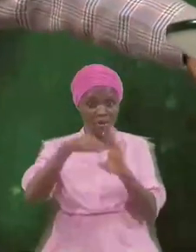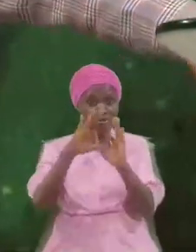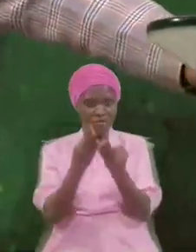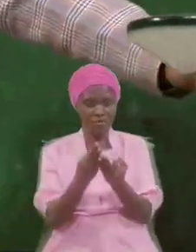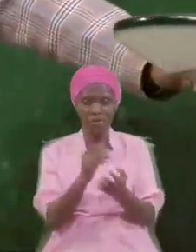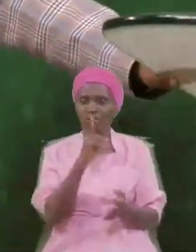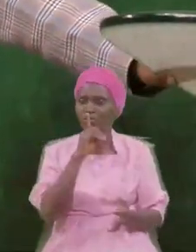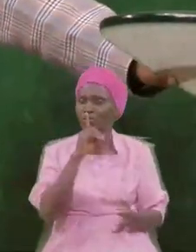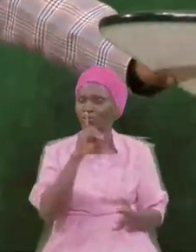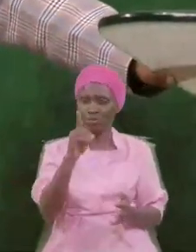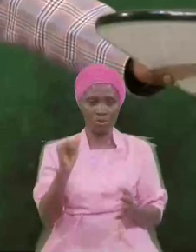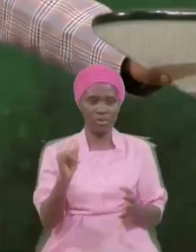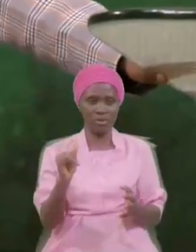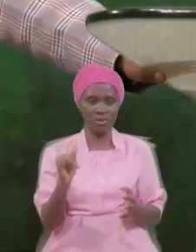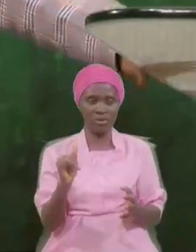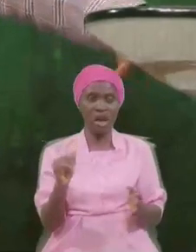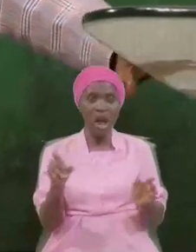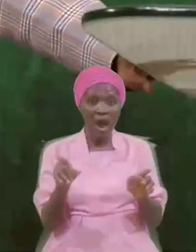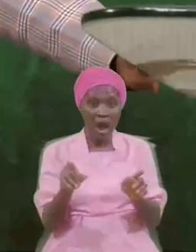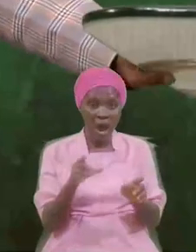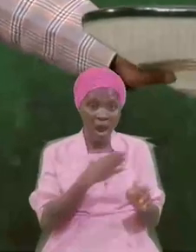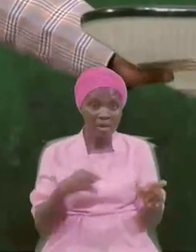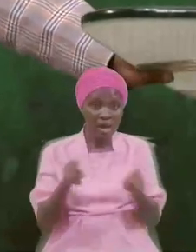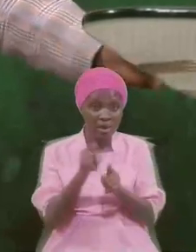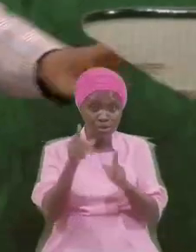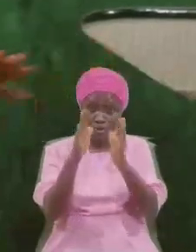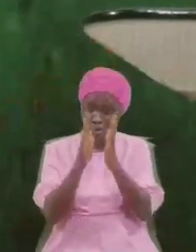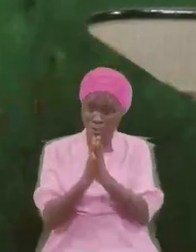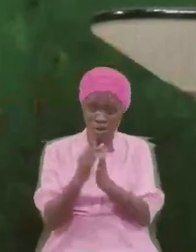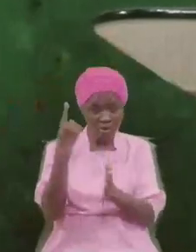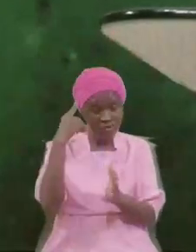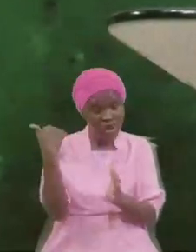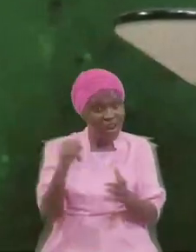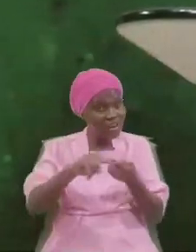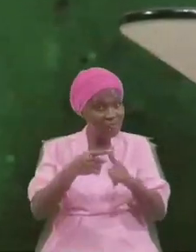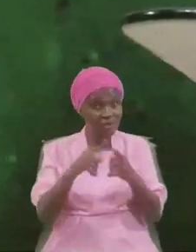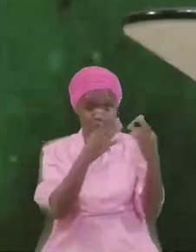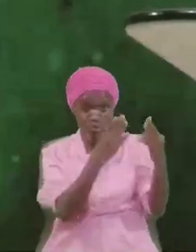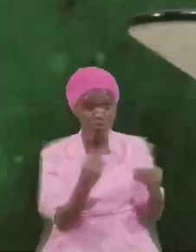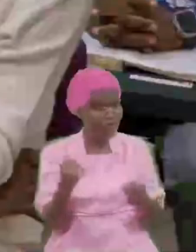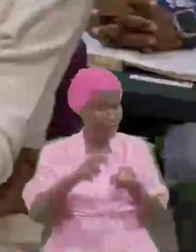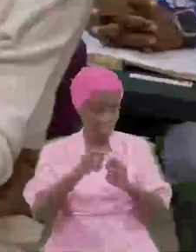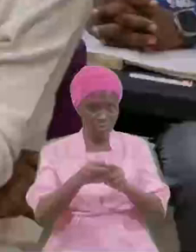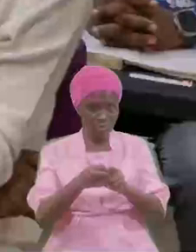certainement, comme vous priez pour un ami pour résoudre un problème, dites-le moi, certainement.